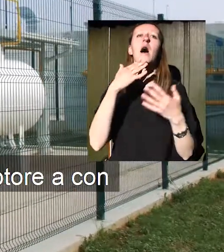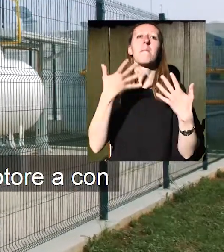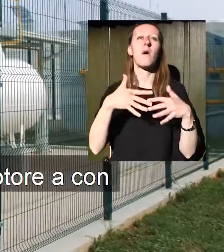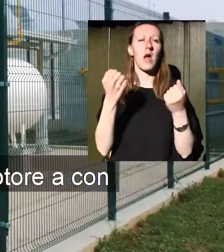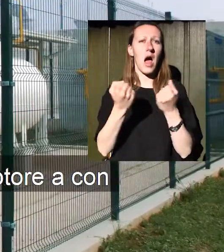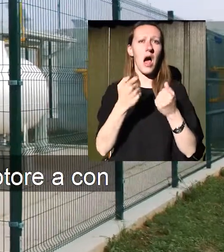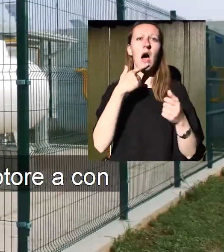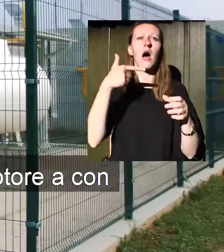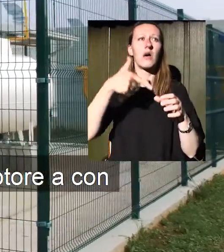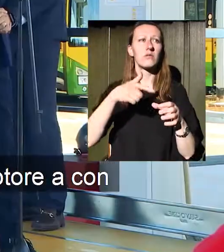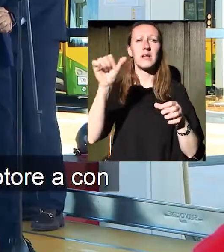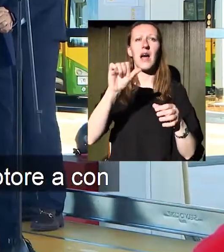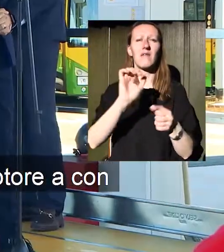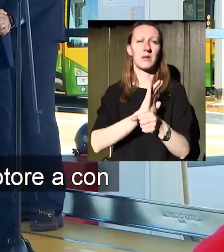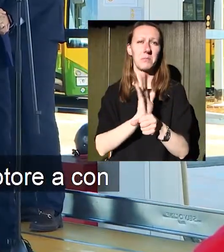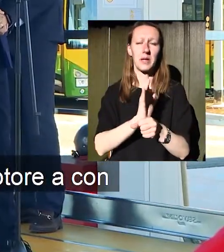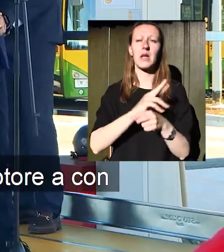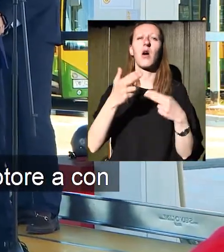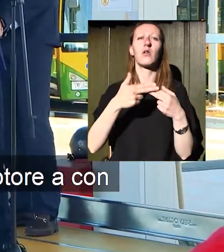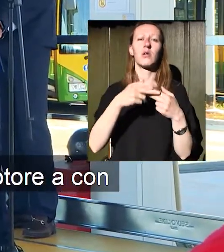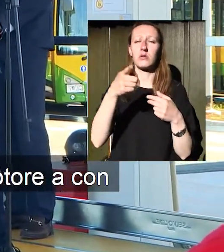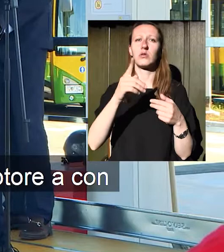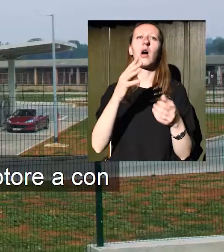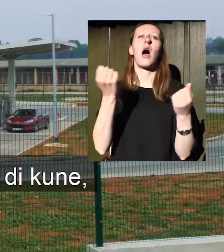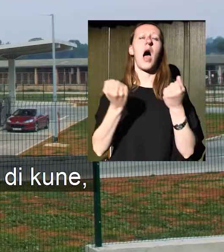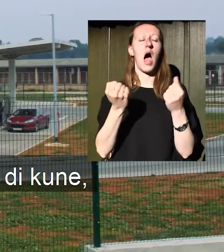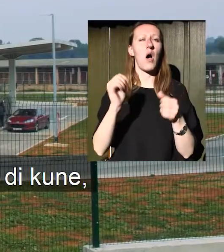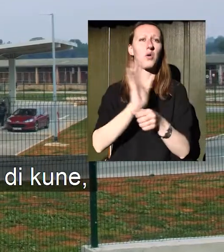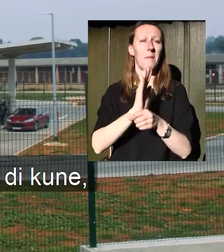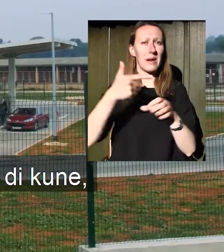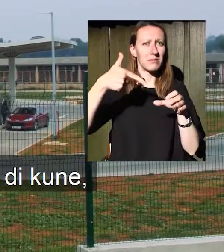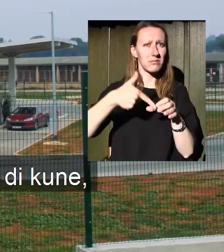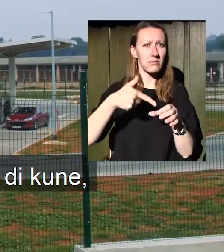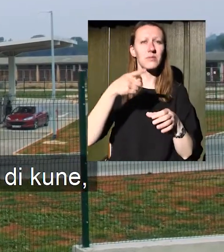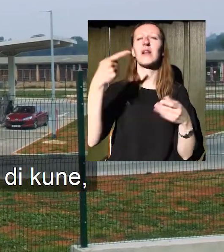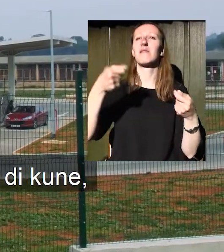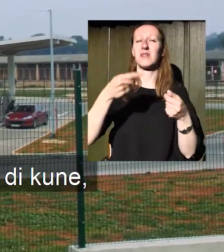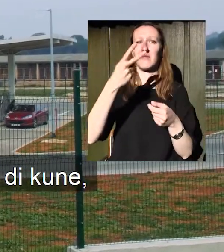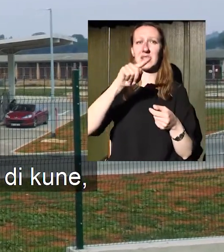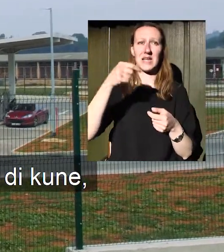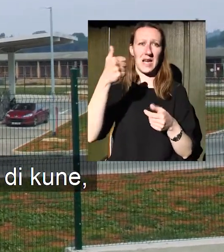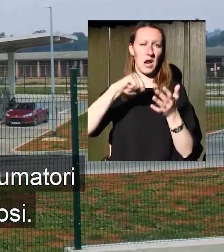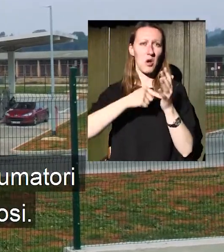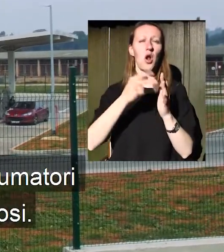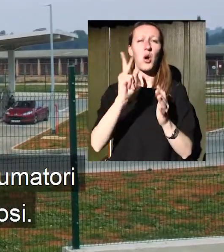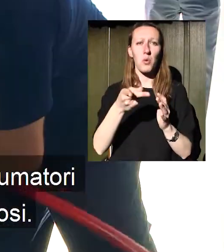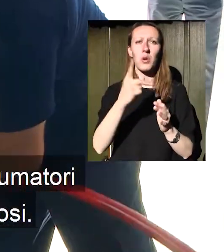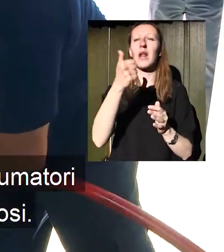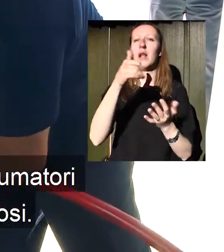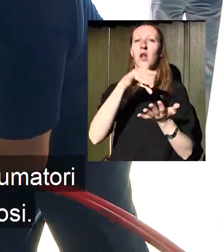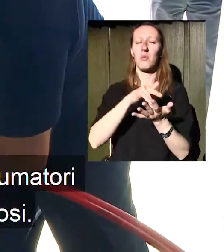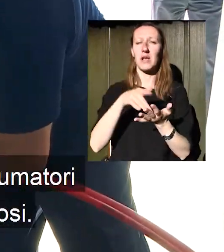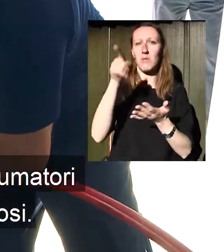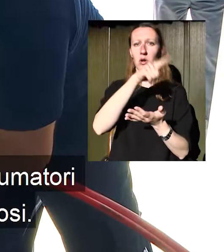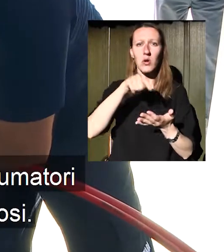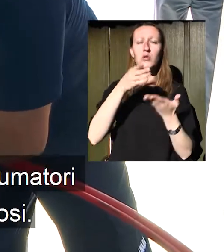vozila ukapljenim naftnim plinom, odnosno klasičnim autoplinom. Investicijom vrijednom 2,1 milijun kuna, na jednom mjestu zaokružili